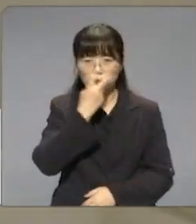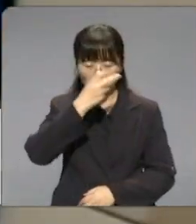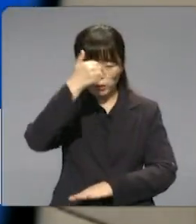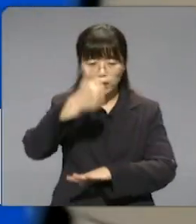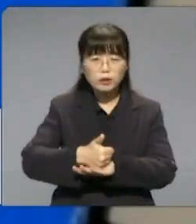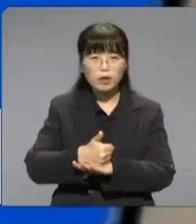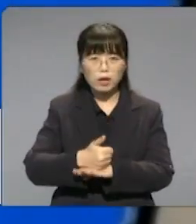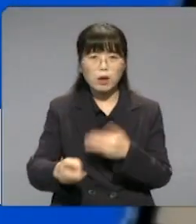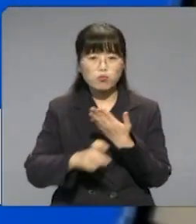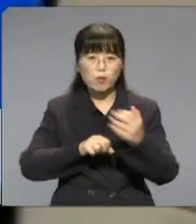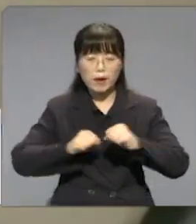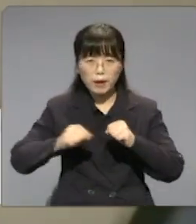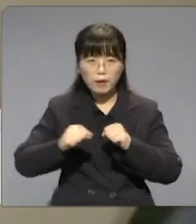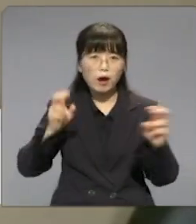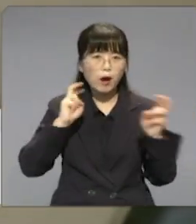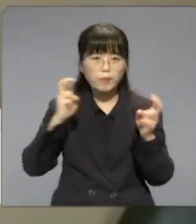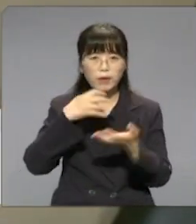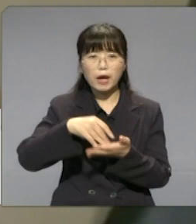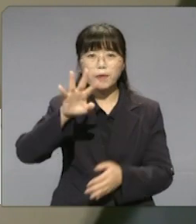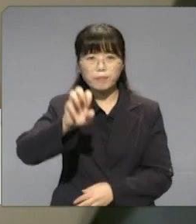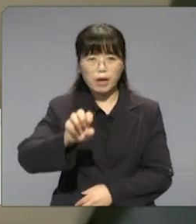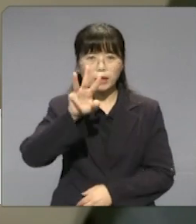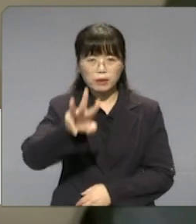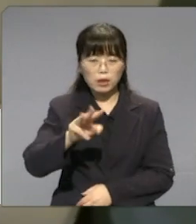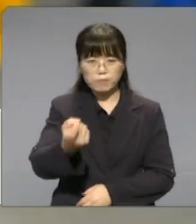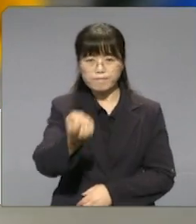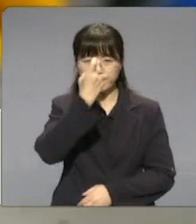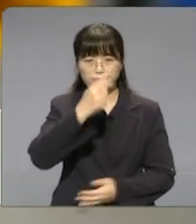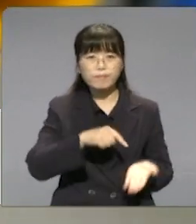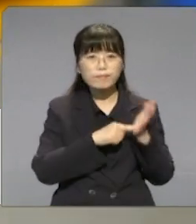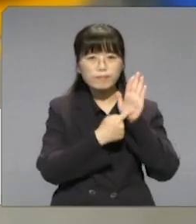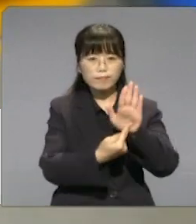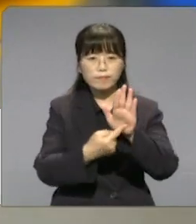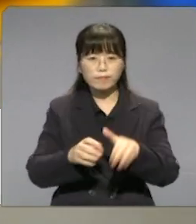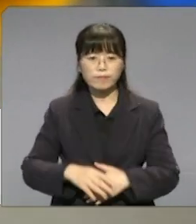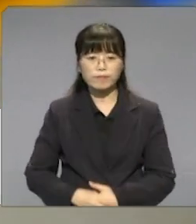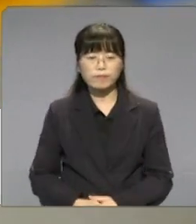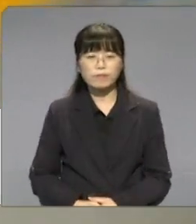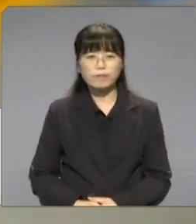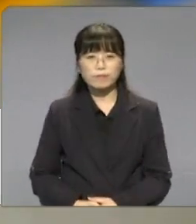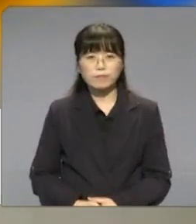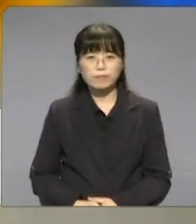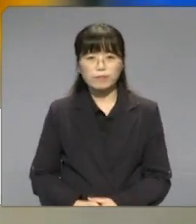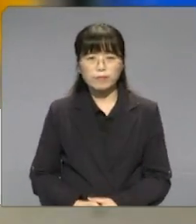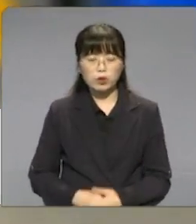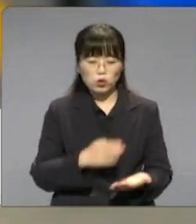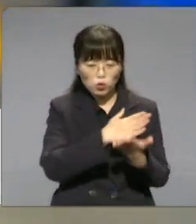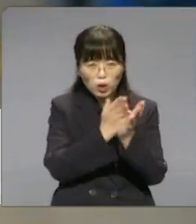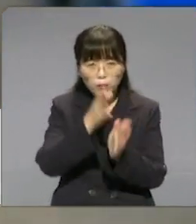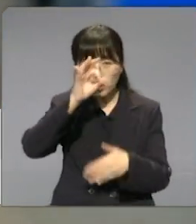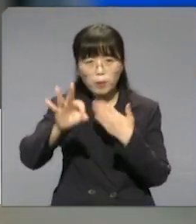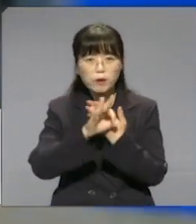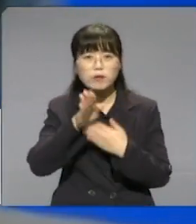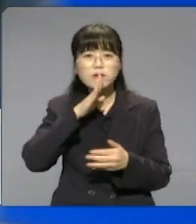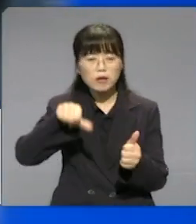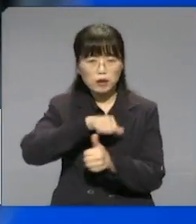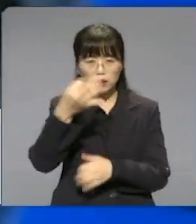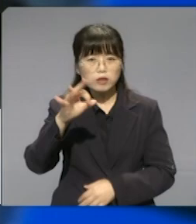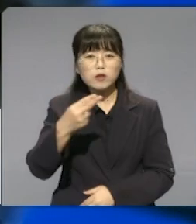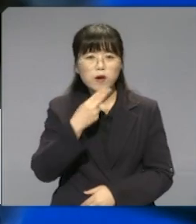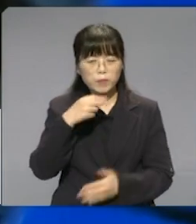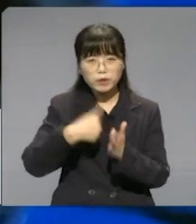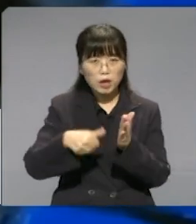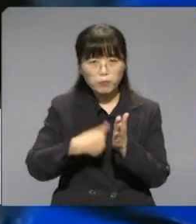결과 불법행위 업체 43곳을 적발했다고 밝혔습니다. 유형별로는 친환경 미인증